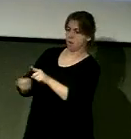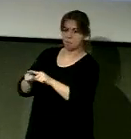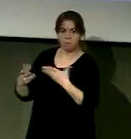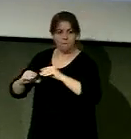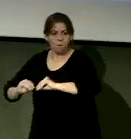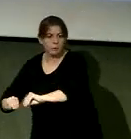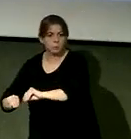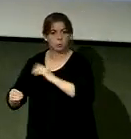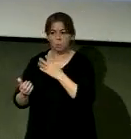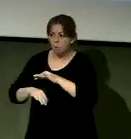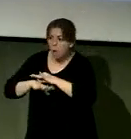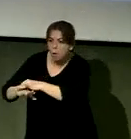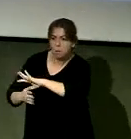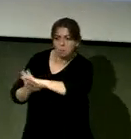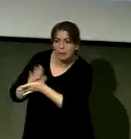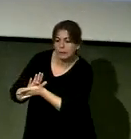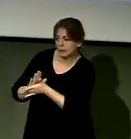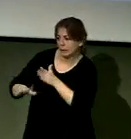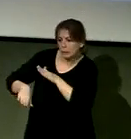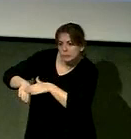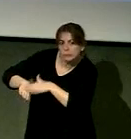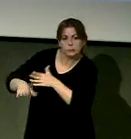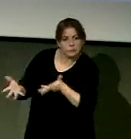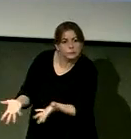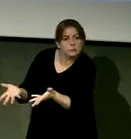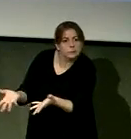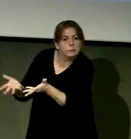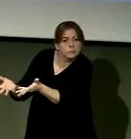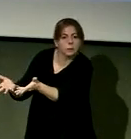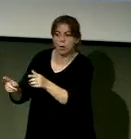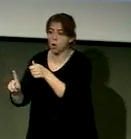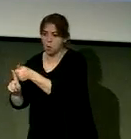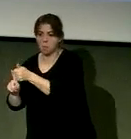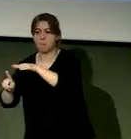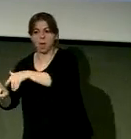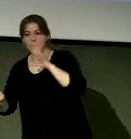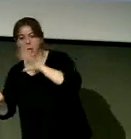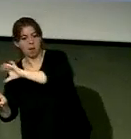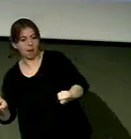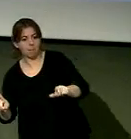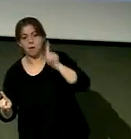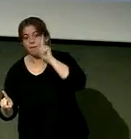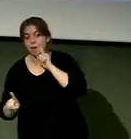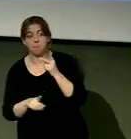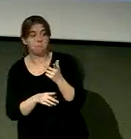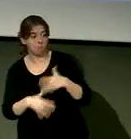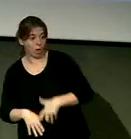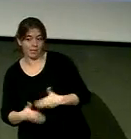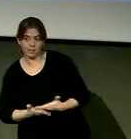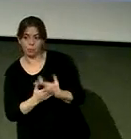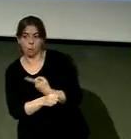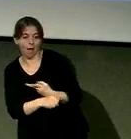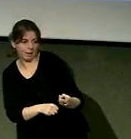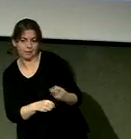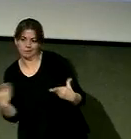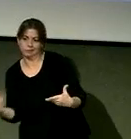de pratiques qui favoriseront le repérage et le suivi des femmes enceintes et de leur entourage. Pour répondre